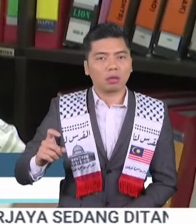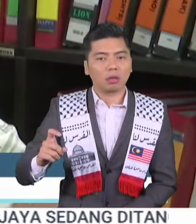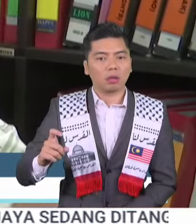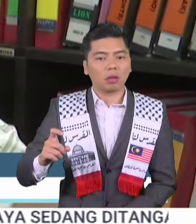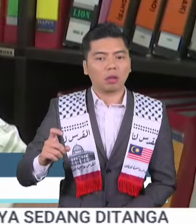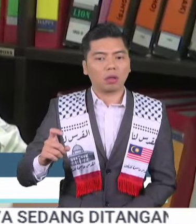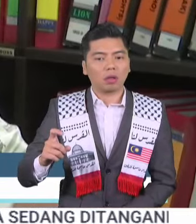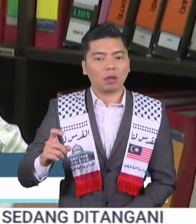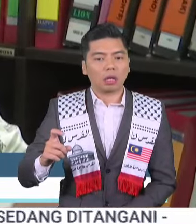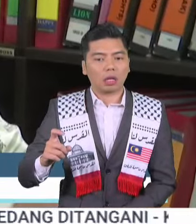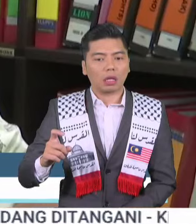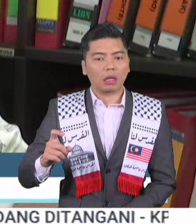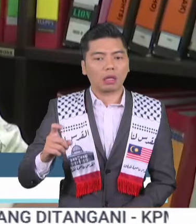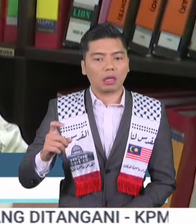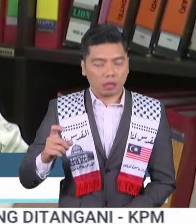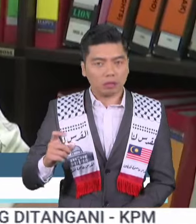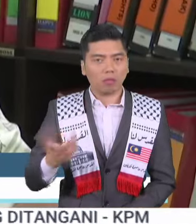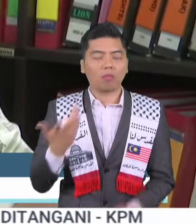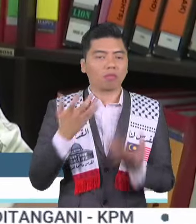cekal dalam hal